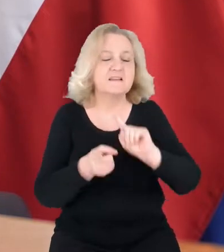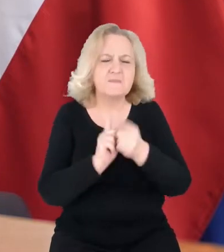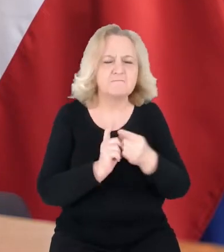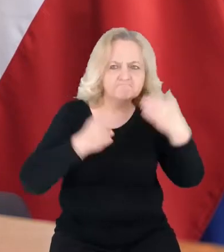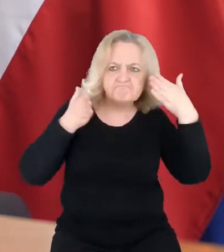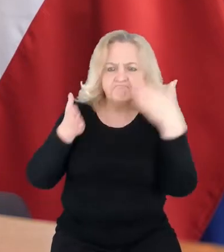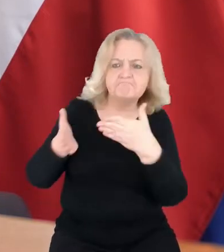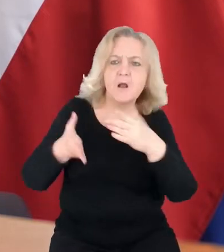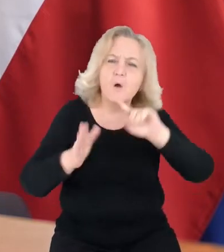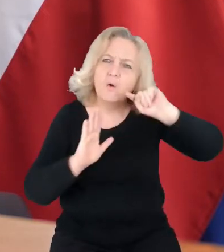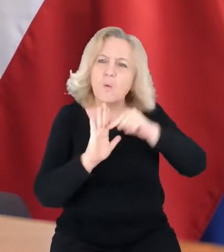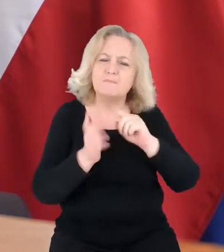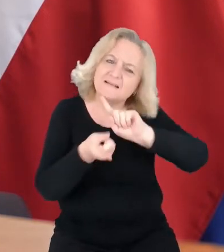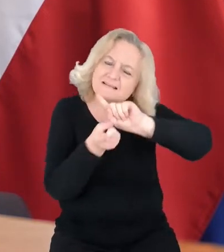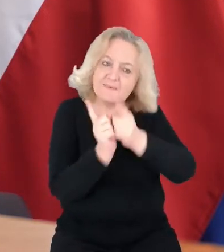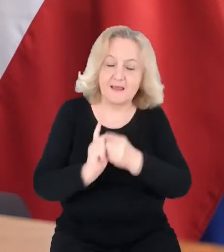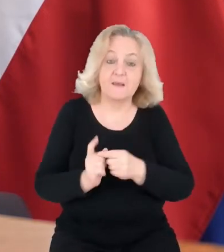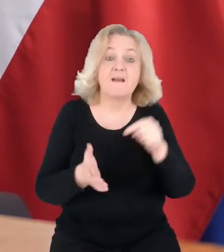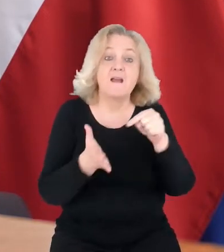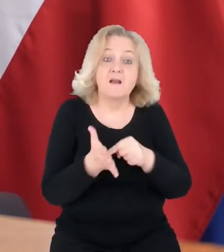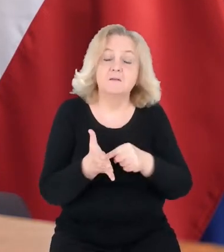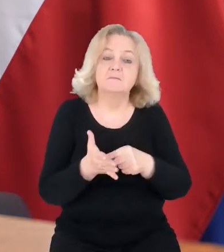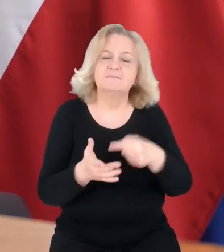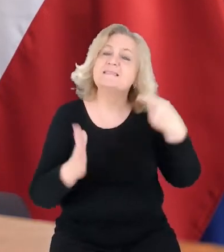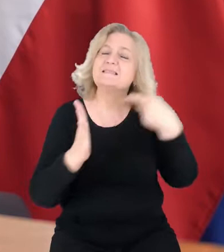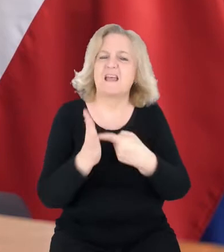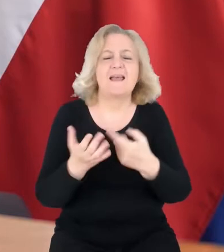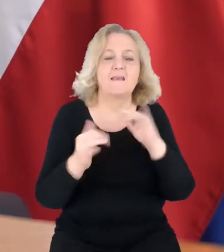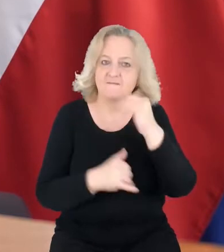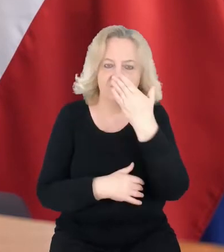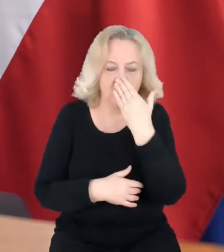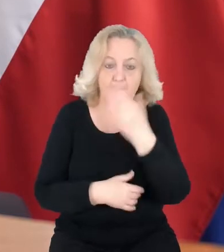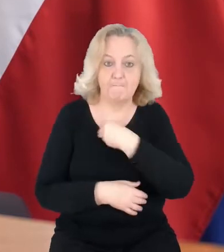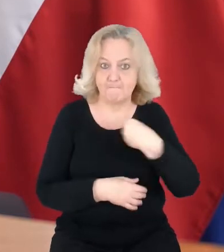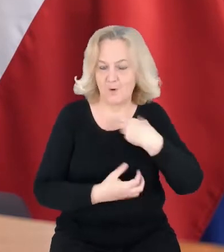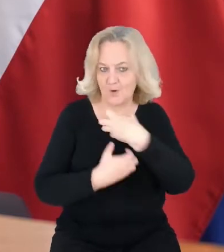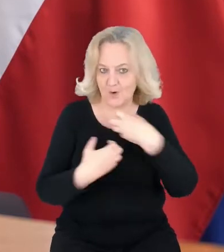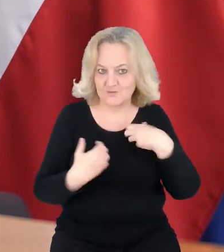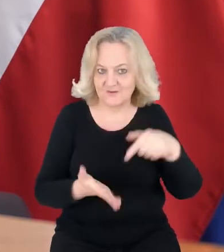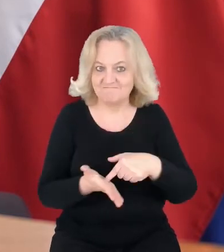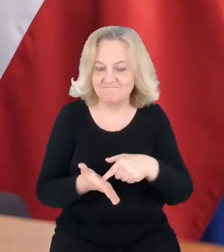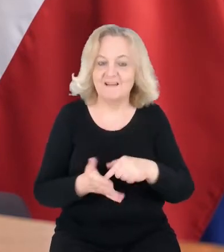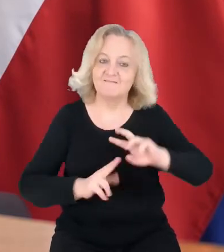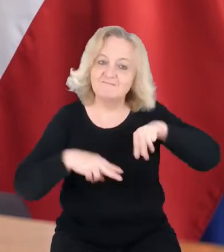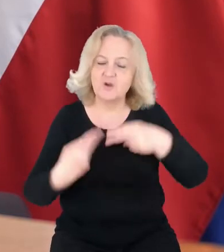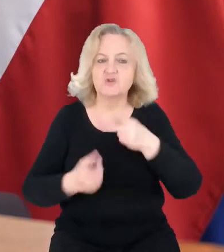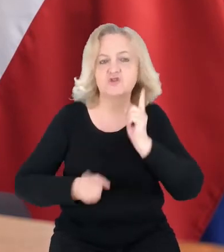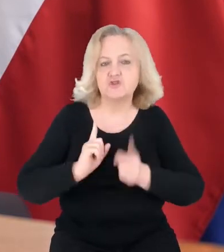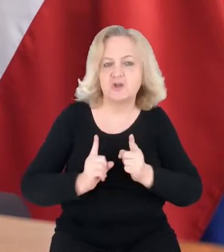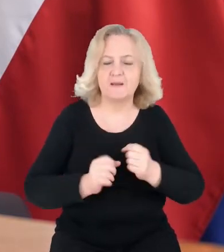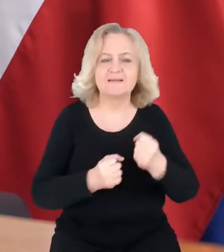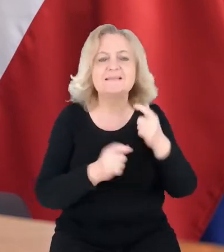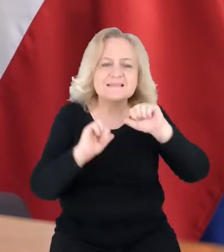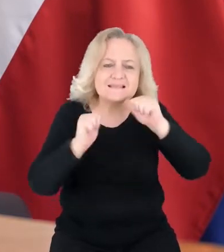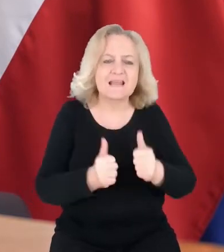i głębsze reformy. Jaki jest nasz główny cel? Aby polska gospodarka wróciła na ścieżkę szybkiego i trwałego